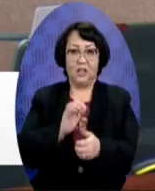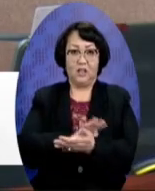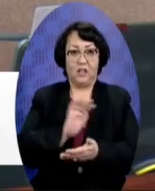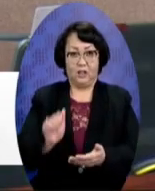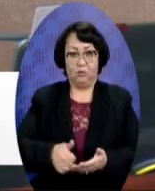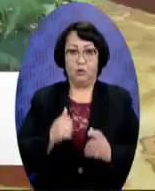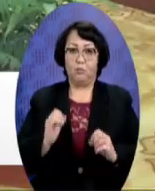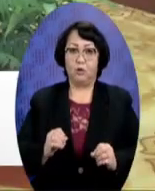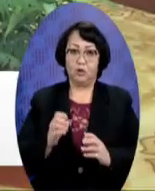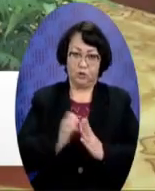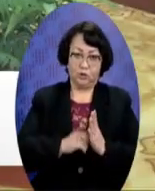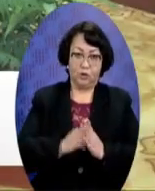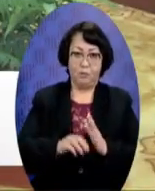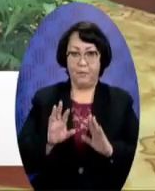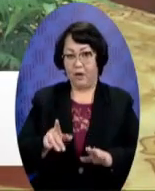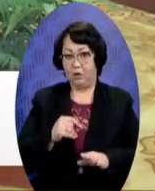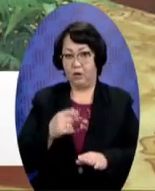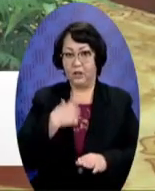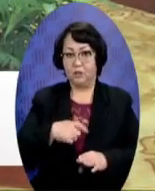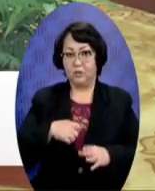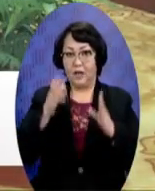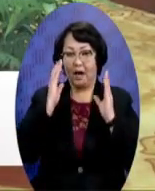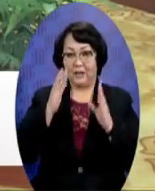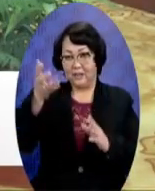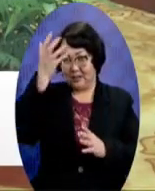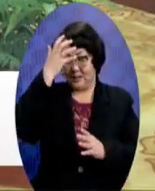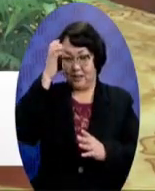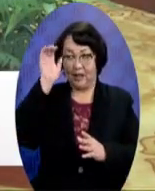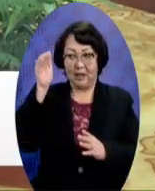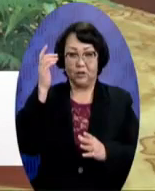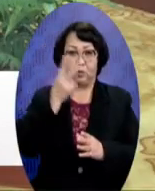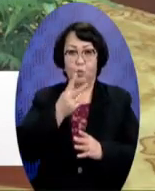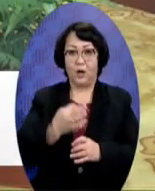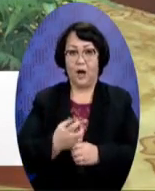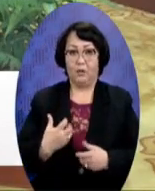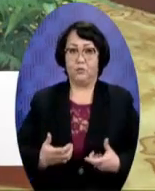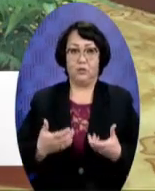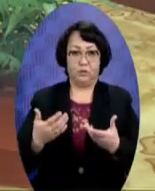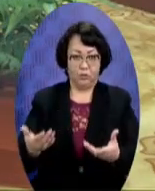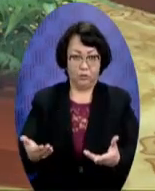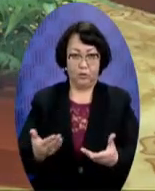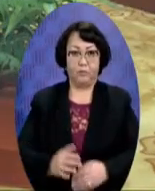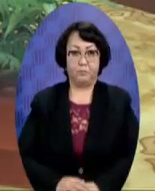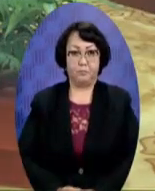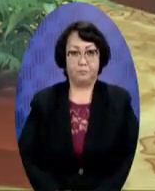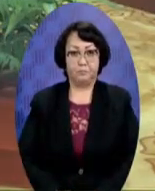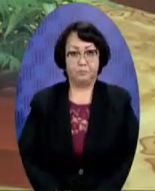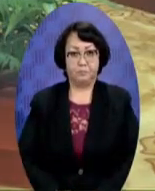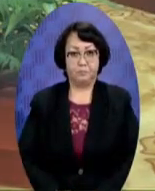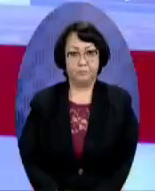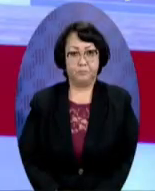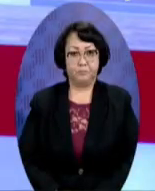гэдэг үүднээс байнгын орооны гишүүд хандаж засгийн газарт мөн л үүрэг чиглэл өглөө. Хэрэгжилтийг зохицуулах газрын дарга мөнх төр